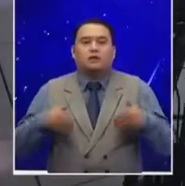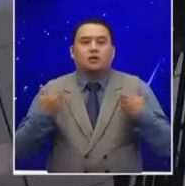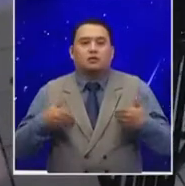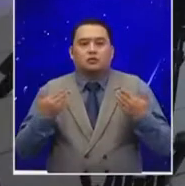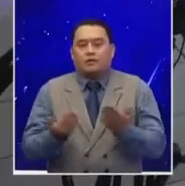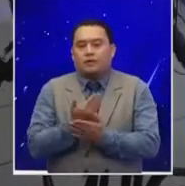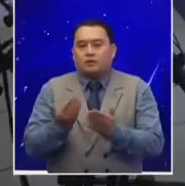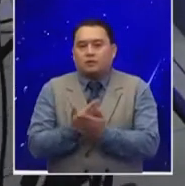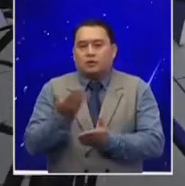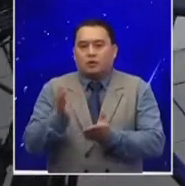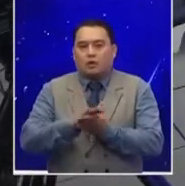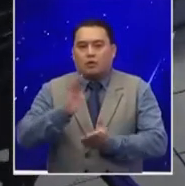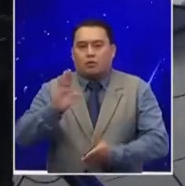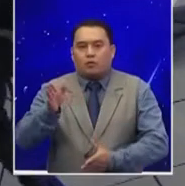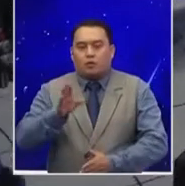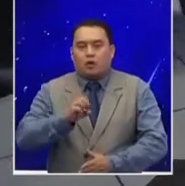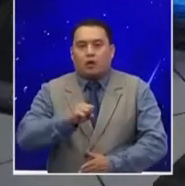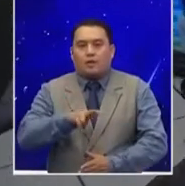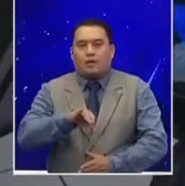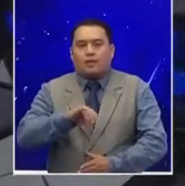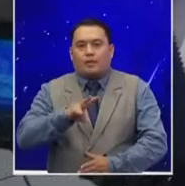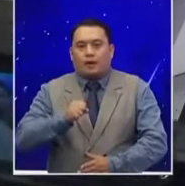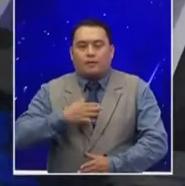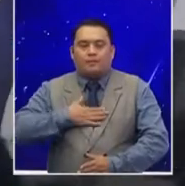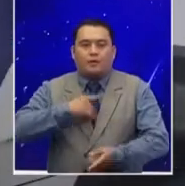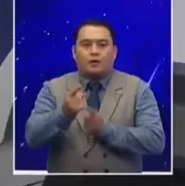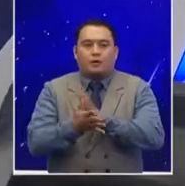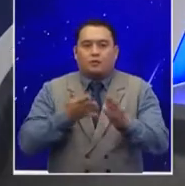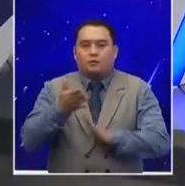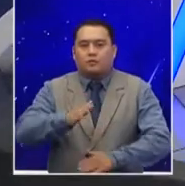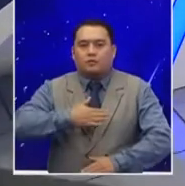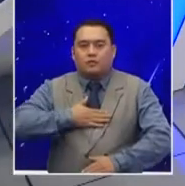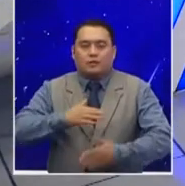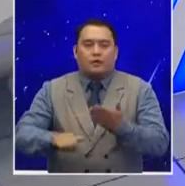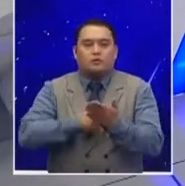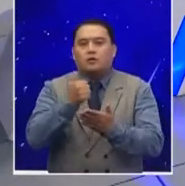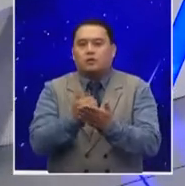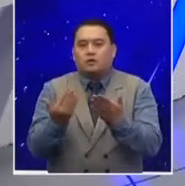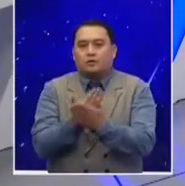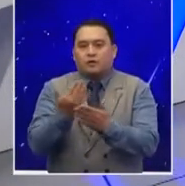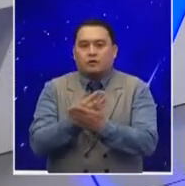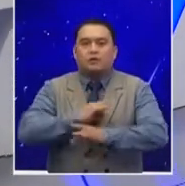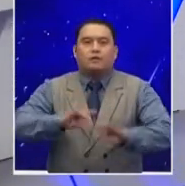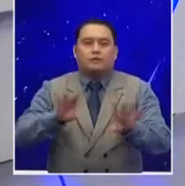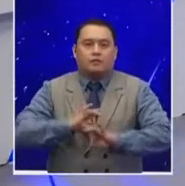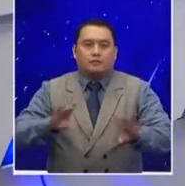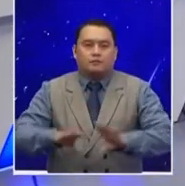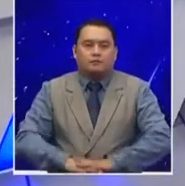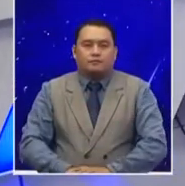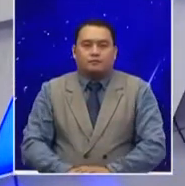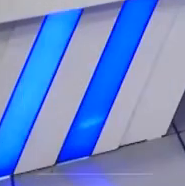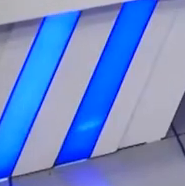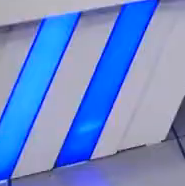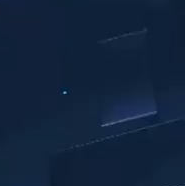Здравствуйте, вы смотрите новости на телеканале ЖТСУ. С вами Пана Уйсимбекова. Сурдоперевод Марата Жмабекова. В начале выпуска коротко о самом